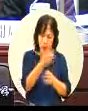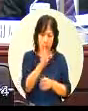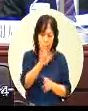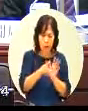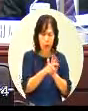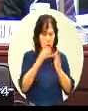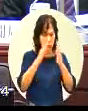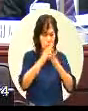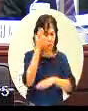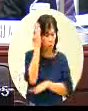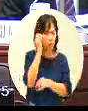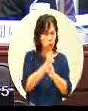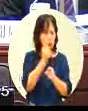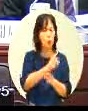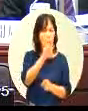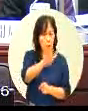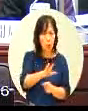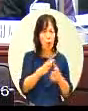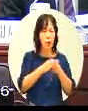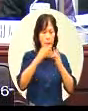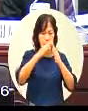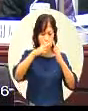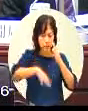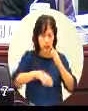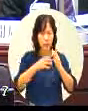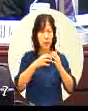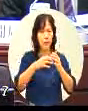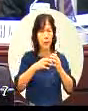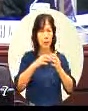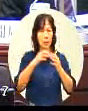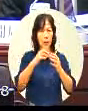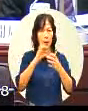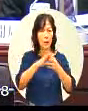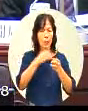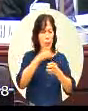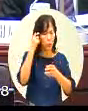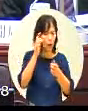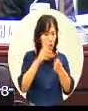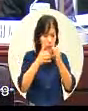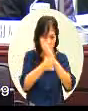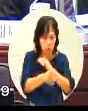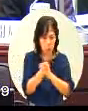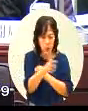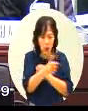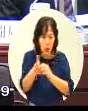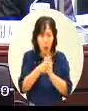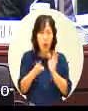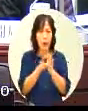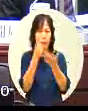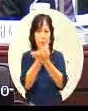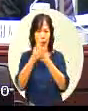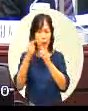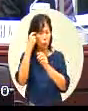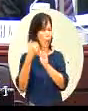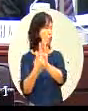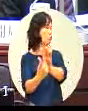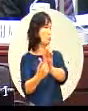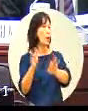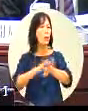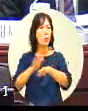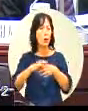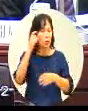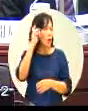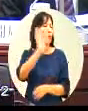做得这样，但是家庭的内部我们要去给他喷油，每个家庭都是抗拒不